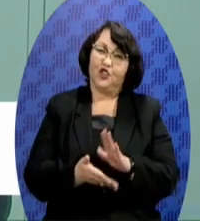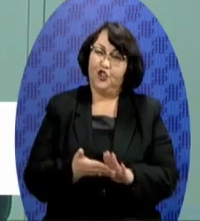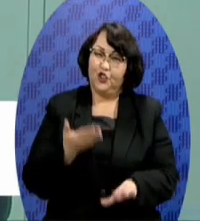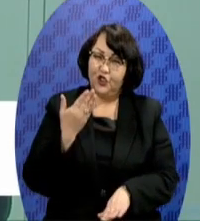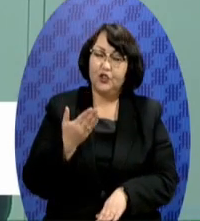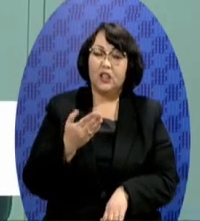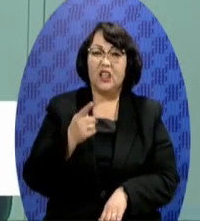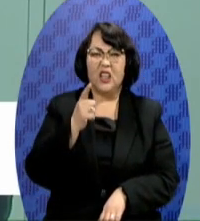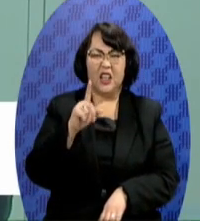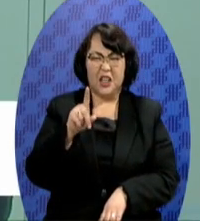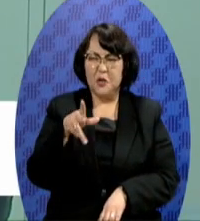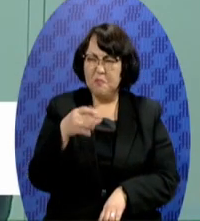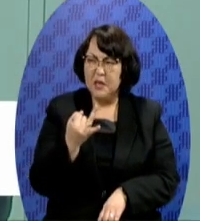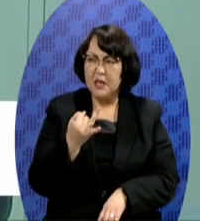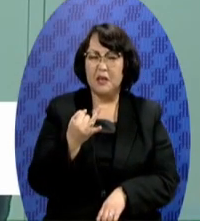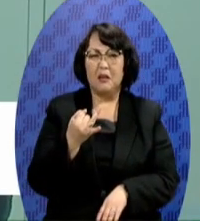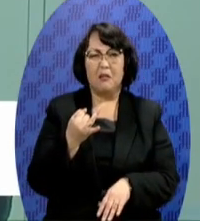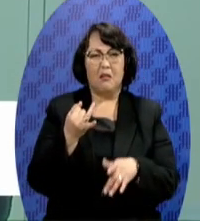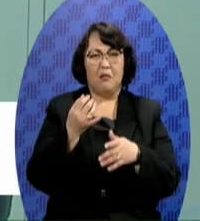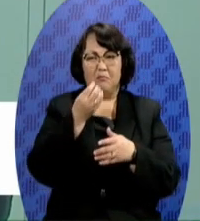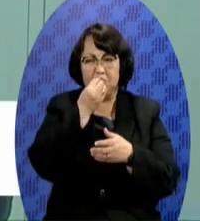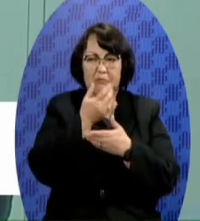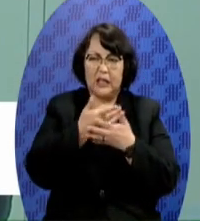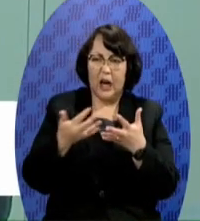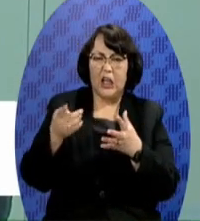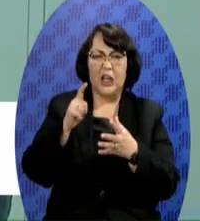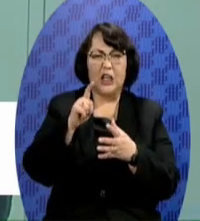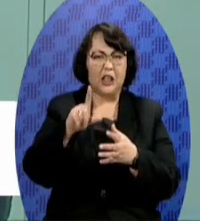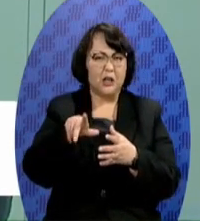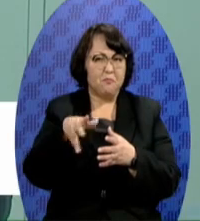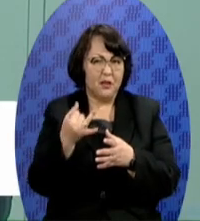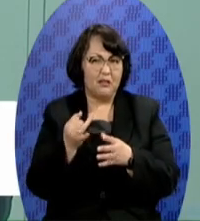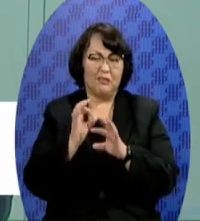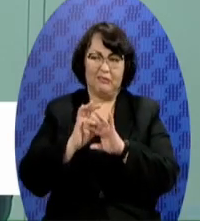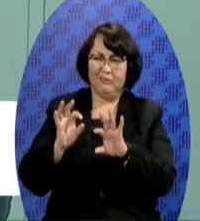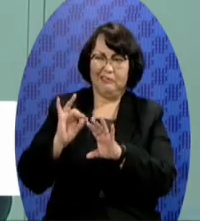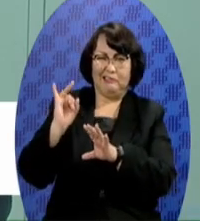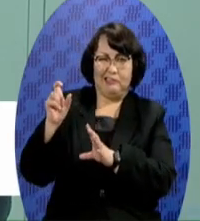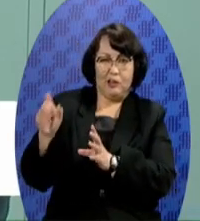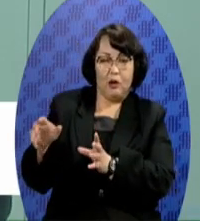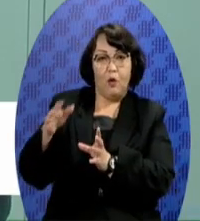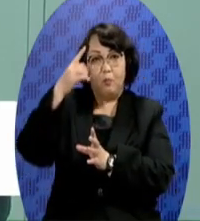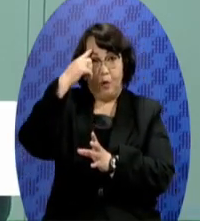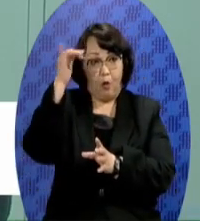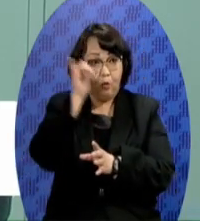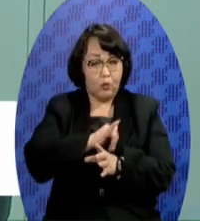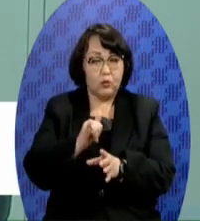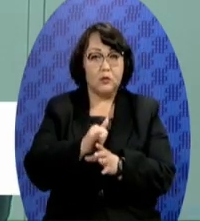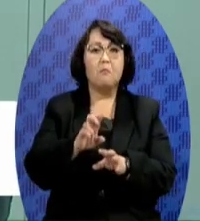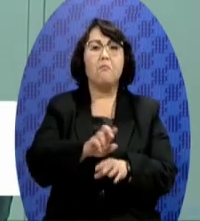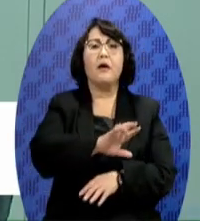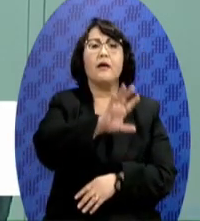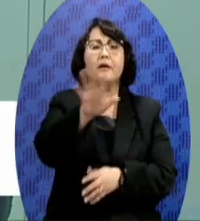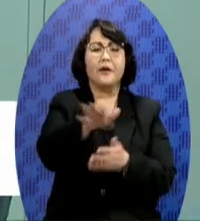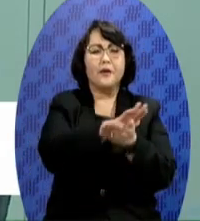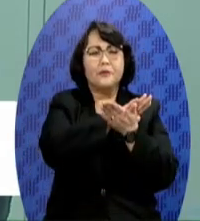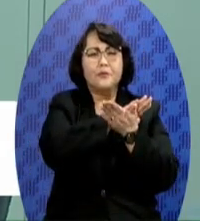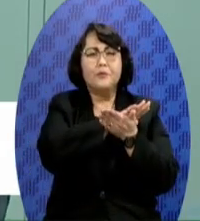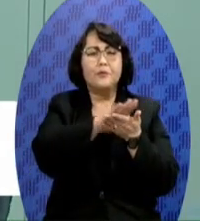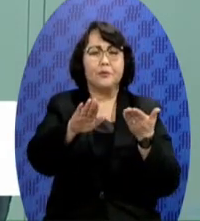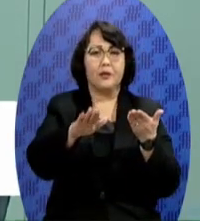хэлбэг болсон цагт зөвхөн манай бэлчээрийн одоо мал аж ахуй гэдэг маань бол тэр зэрлэг мэндэлсэн байгаль дээр байгаа